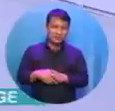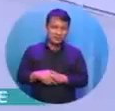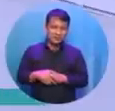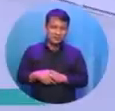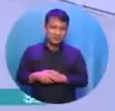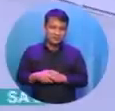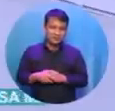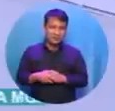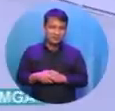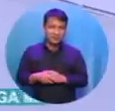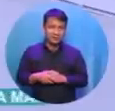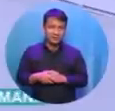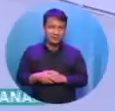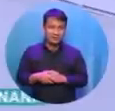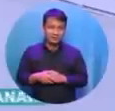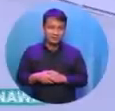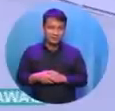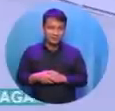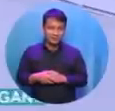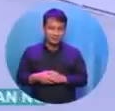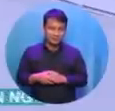Salamat, sir. Hindi, sa mag...